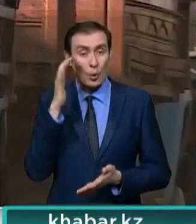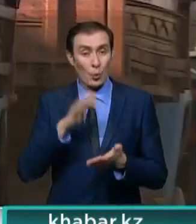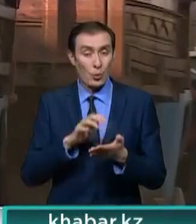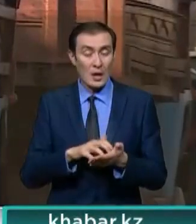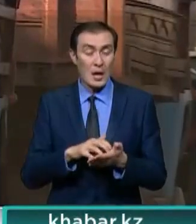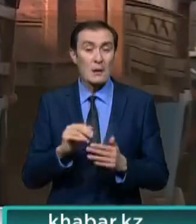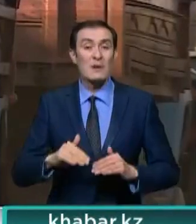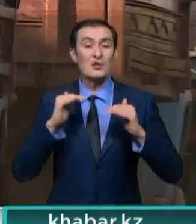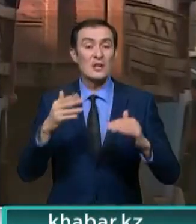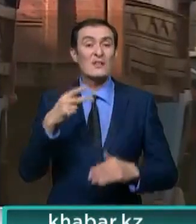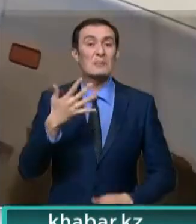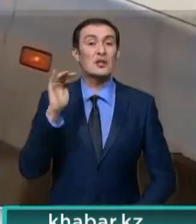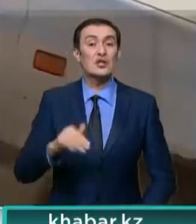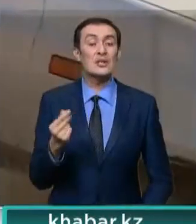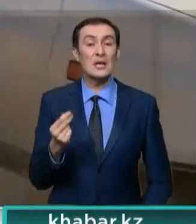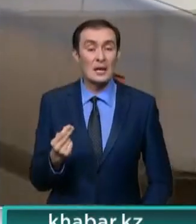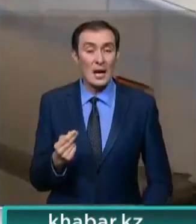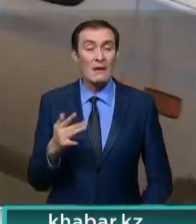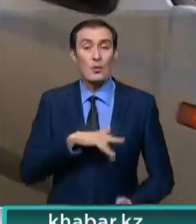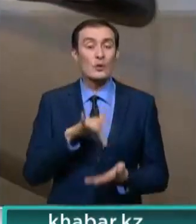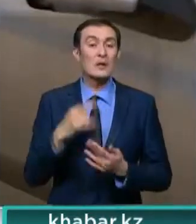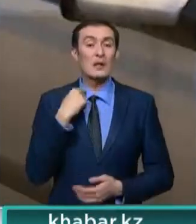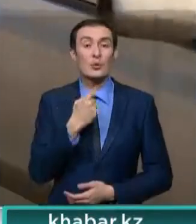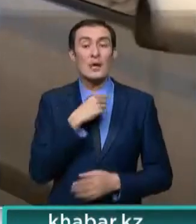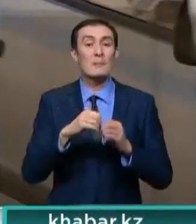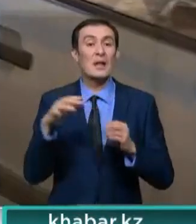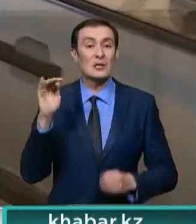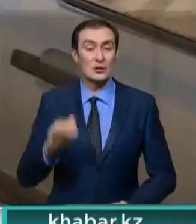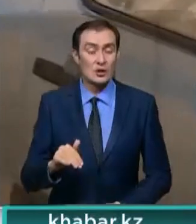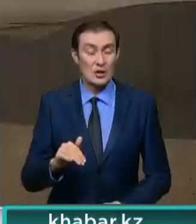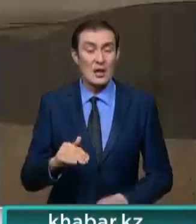некоторых районах превышает 25 тысяч тенге, в Талдыкургане 15 тысяч.